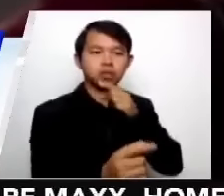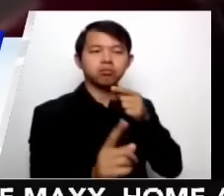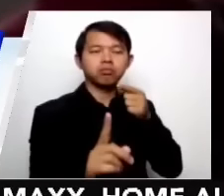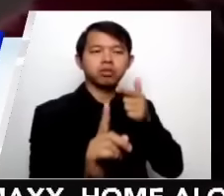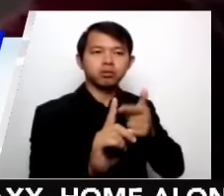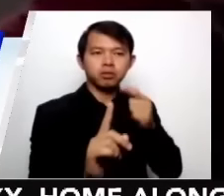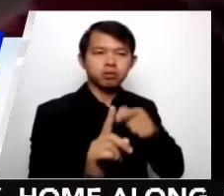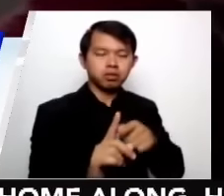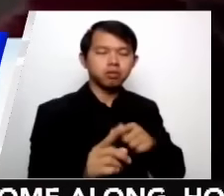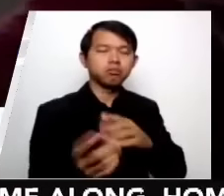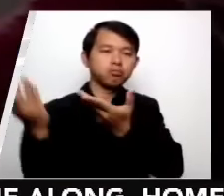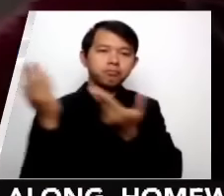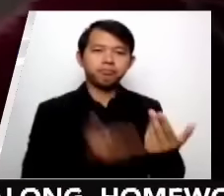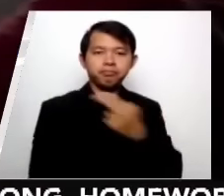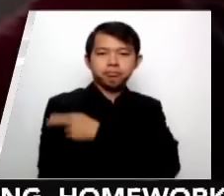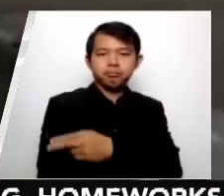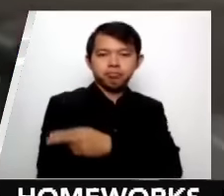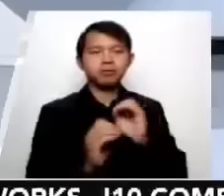pahayag.